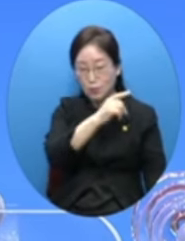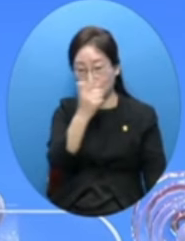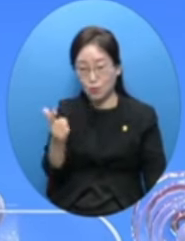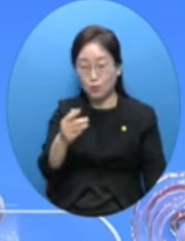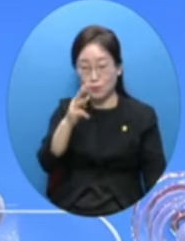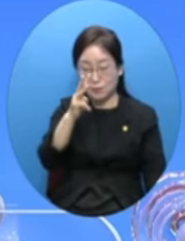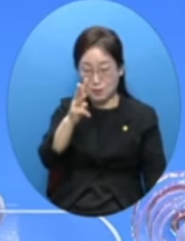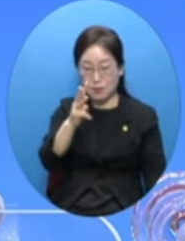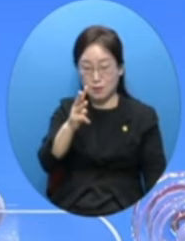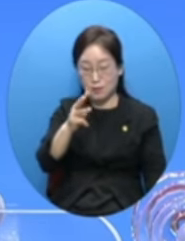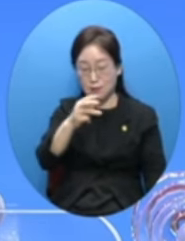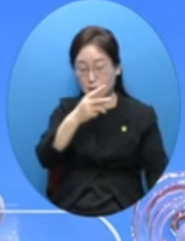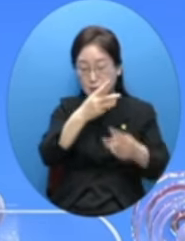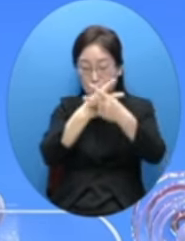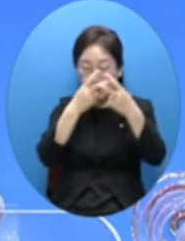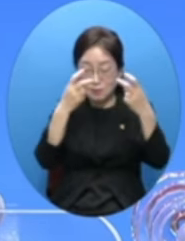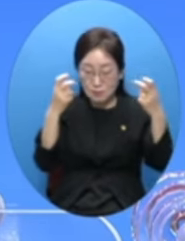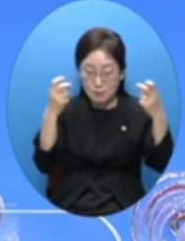잠이 들었다가